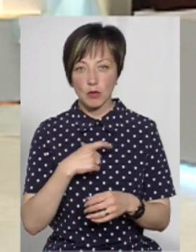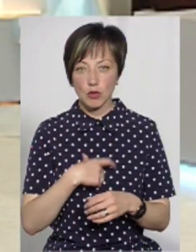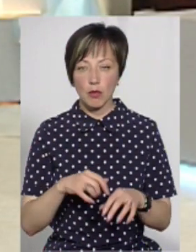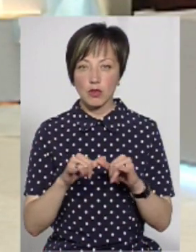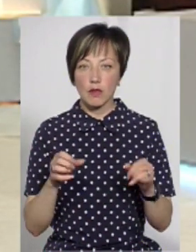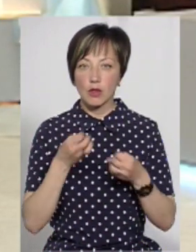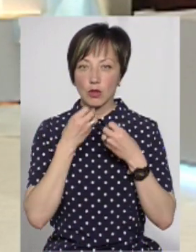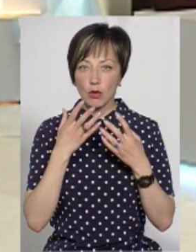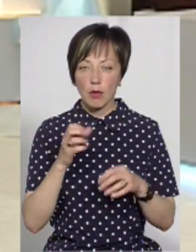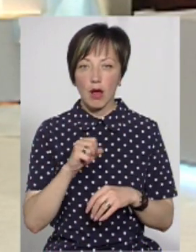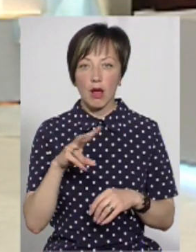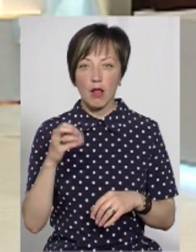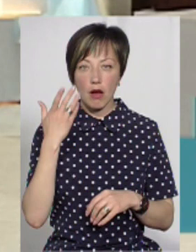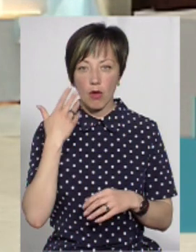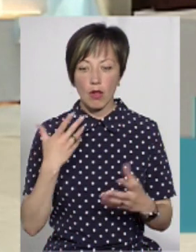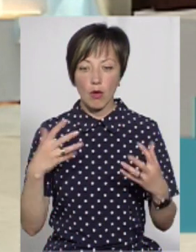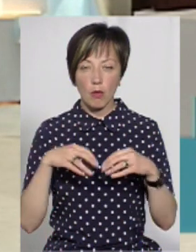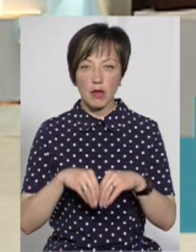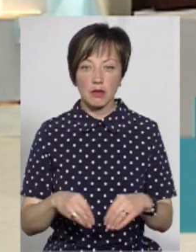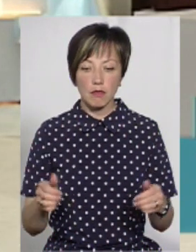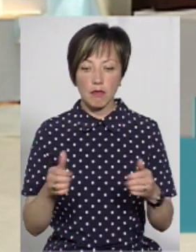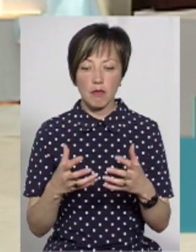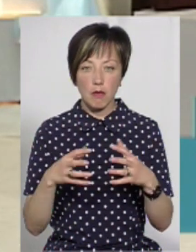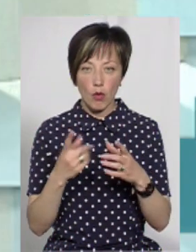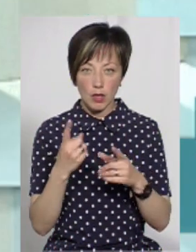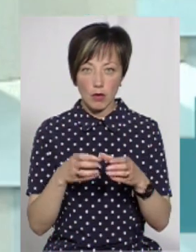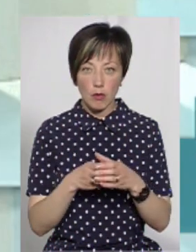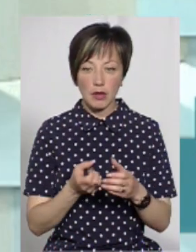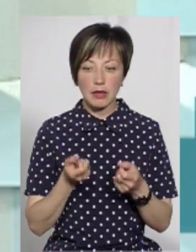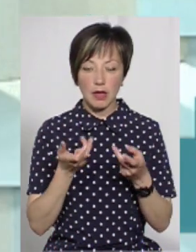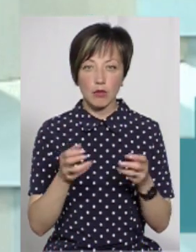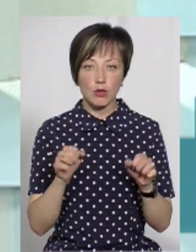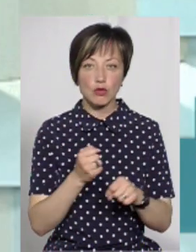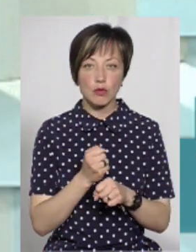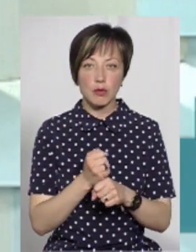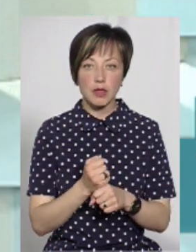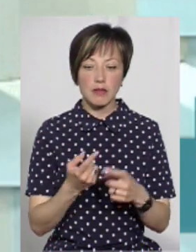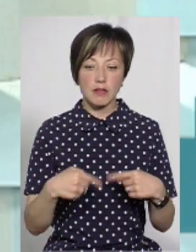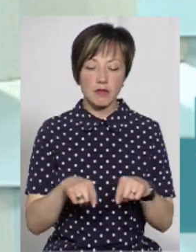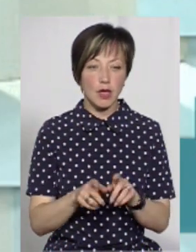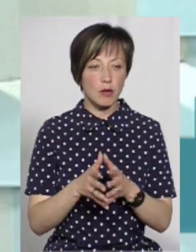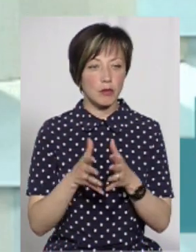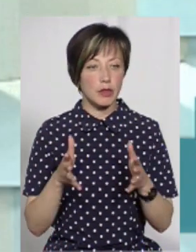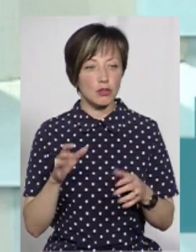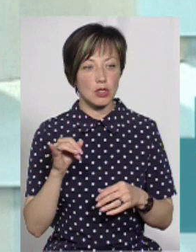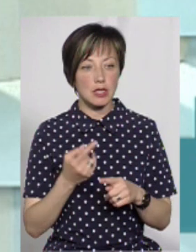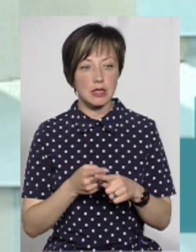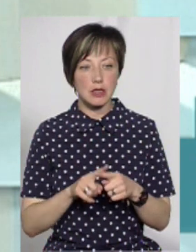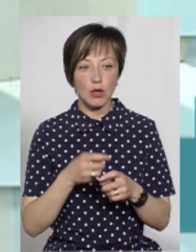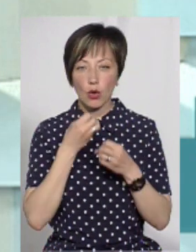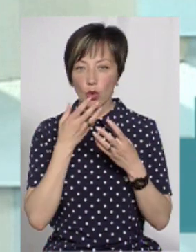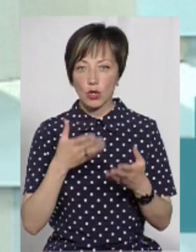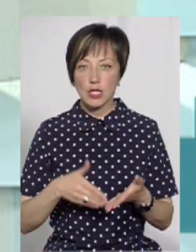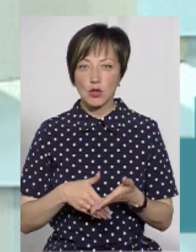розвиваються добре, але коли вони об'єднуються навіть в межах не однієї громади, а декілька, вони можуть зробити в якійсь сфері набагато більше. І це такий